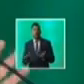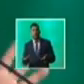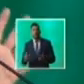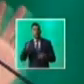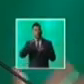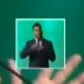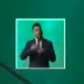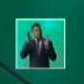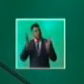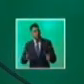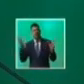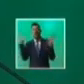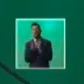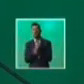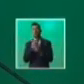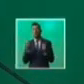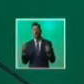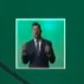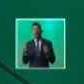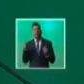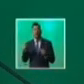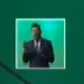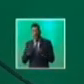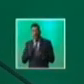Πώς πρέπει να κινηθεί κατά την άποψή σας ο κύριος Ανδρουλάκης?